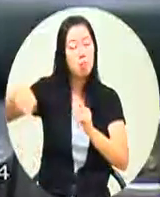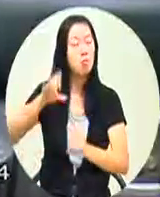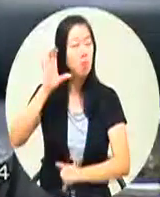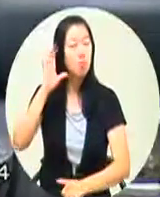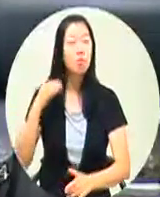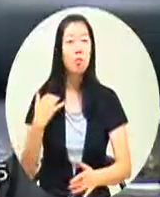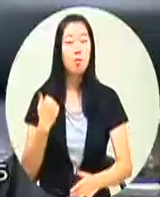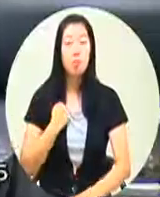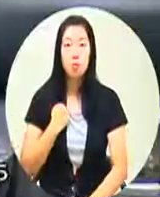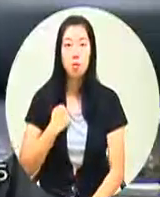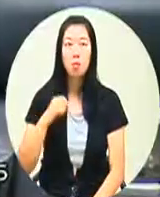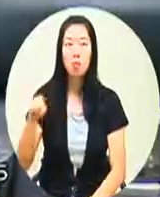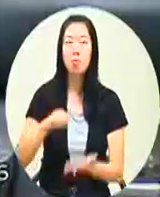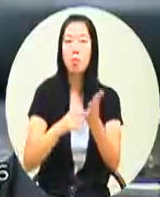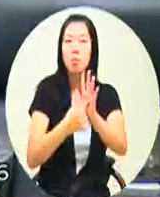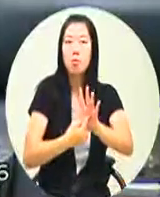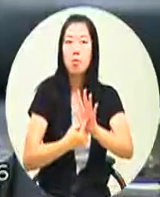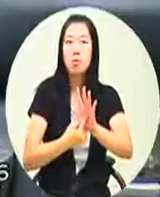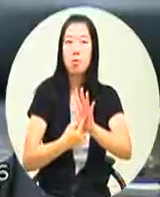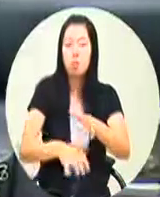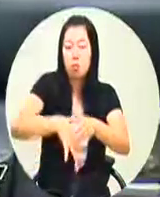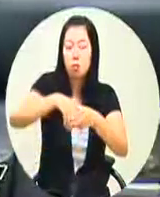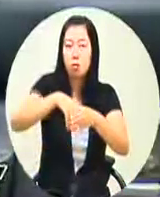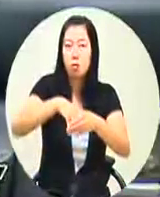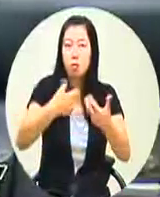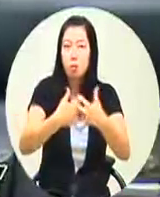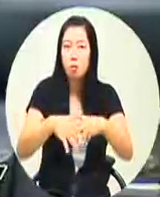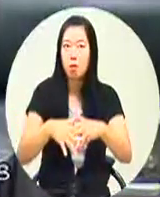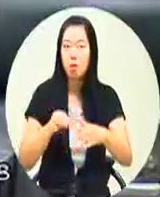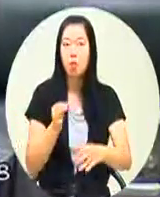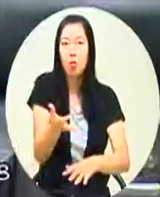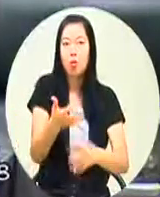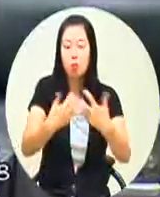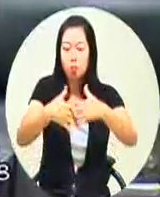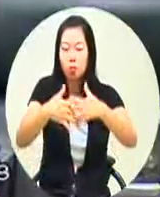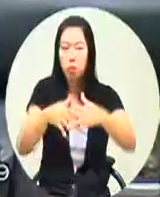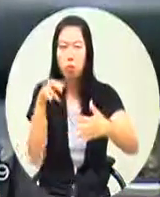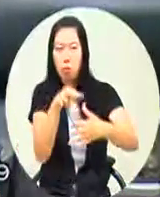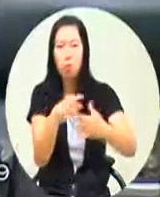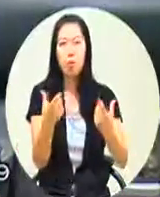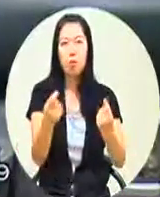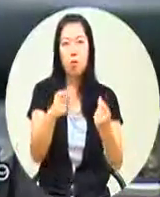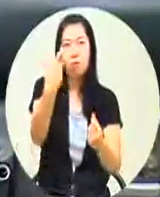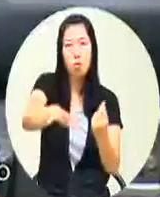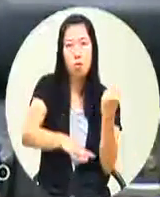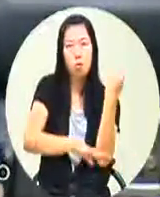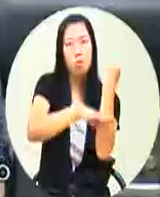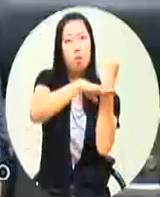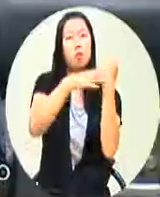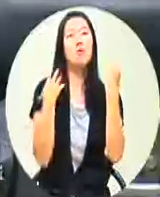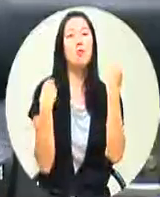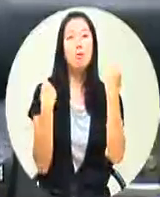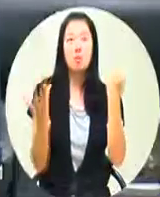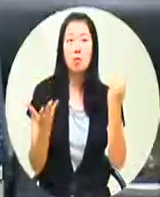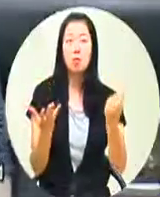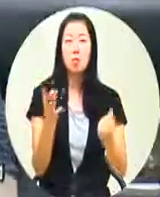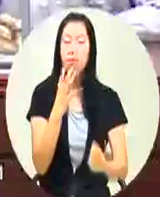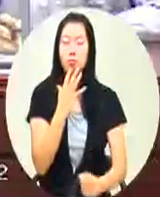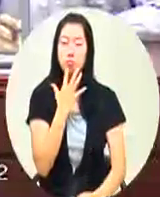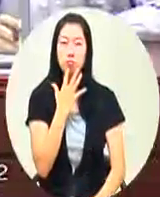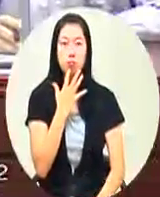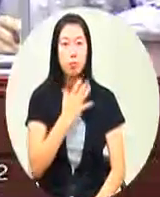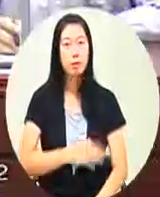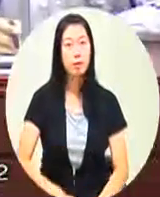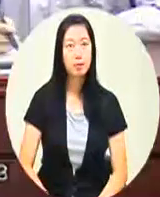始发挥它的功能，那为什么他们还是会淹水？我刚刚你是一个说明一下，包括我刚刚讲的，来局长请说明。 跟议员